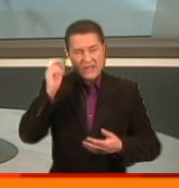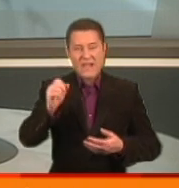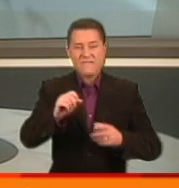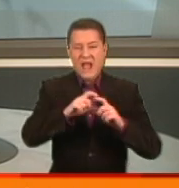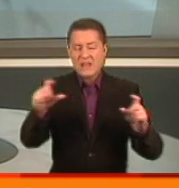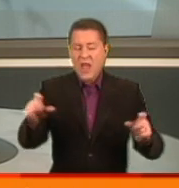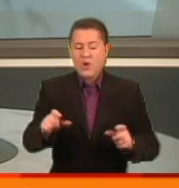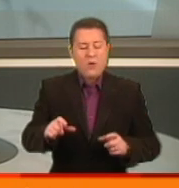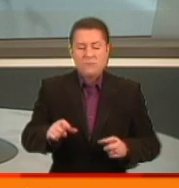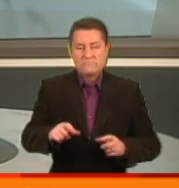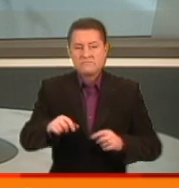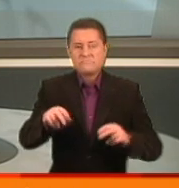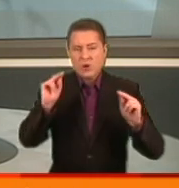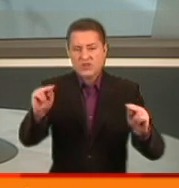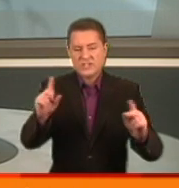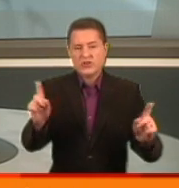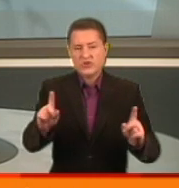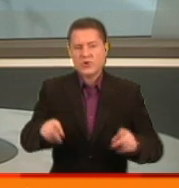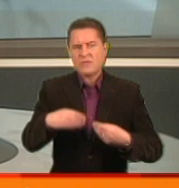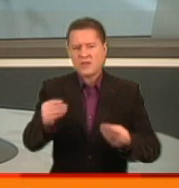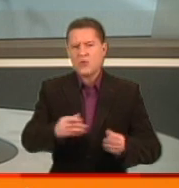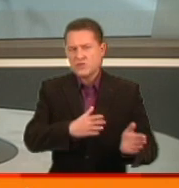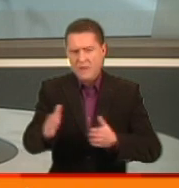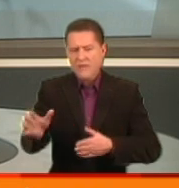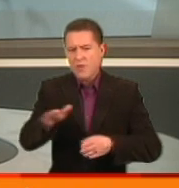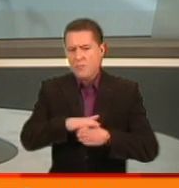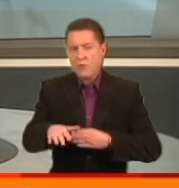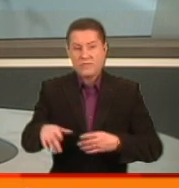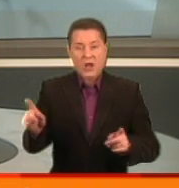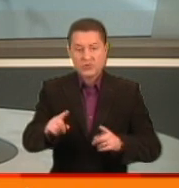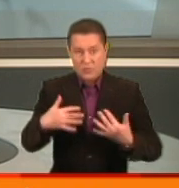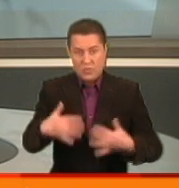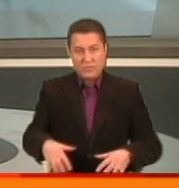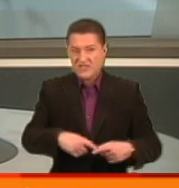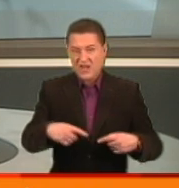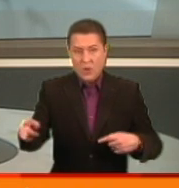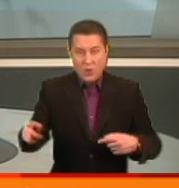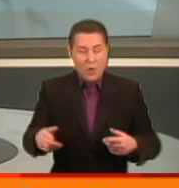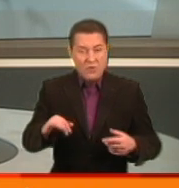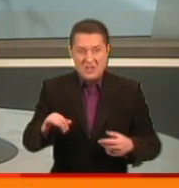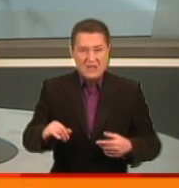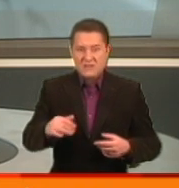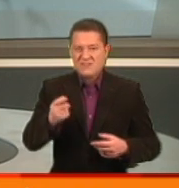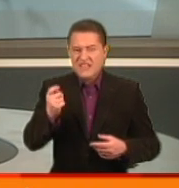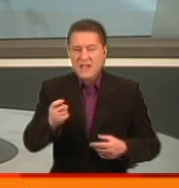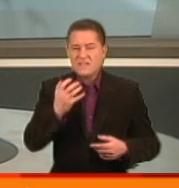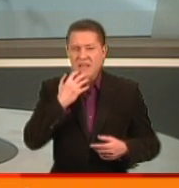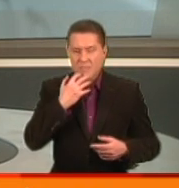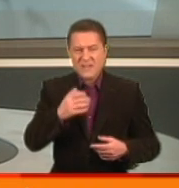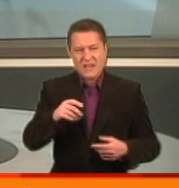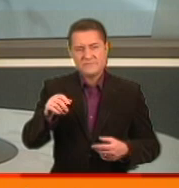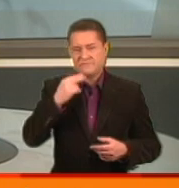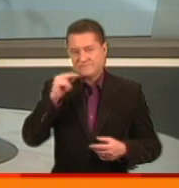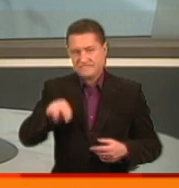божиться, тепло надають справно і повним обсягом. А що губиться воно дорогою і батареї ледь живріють, кивають на ЖЕК.